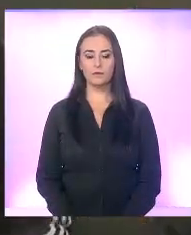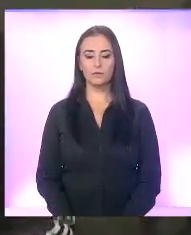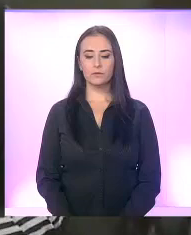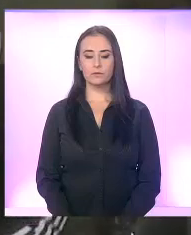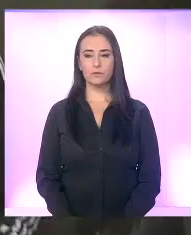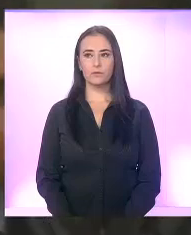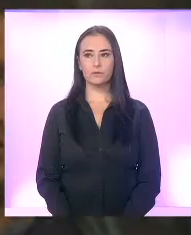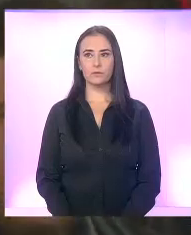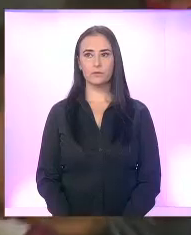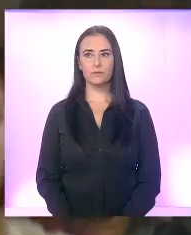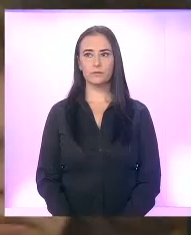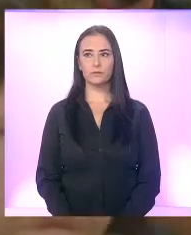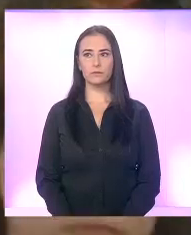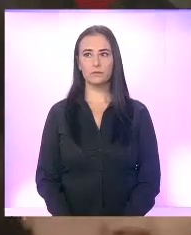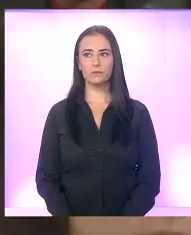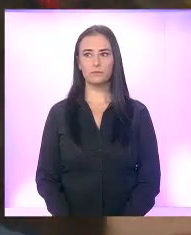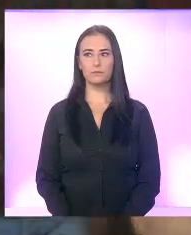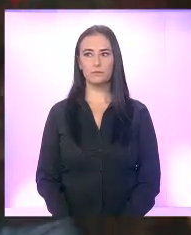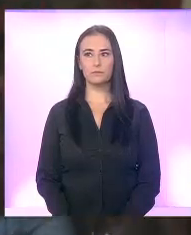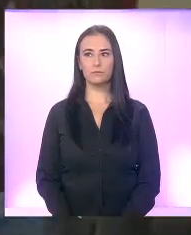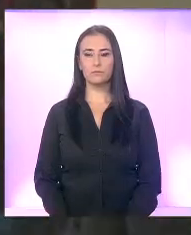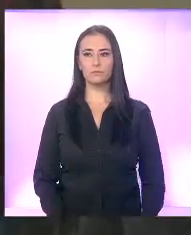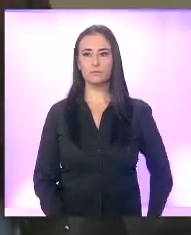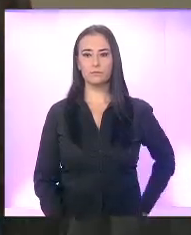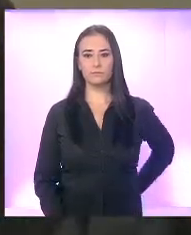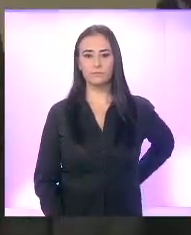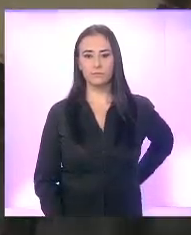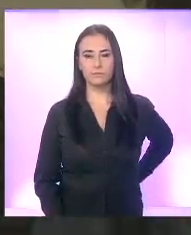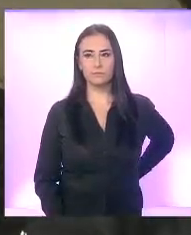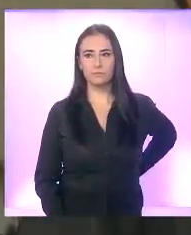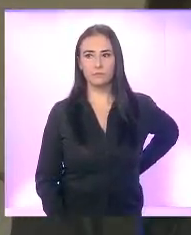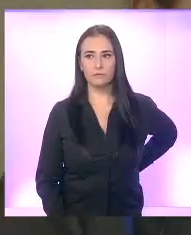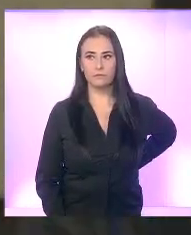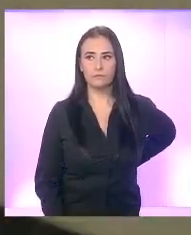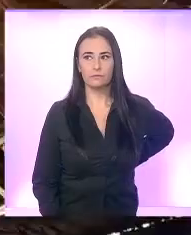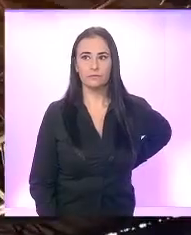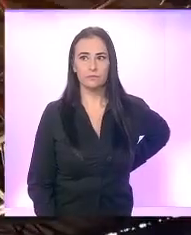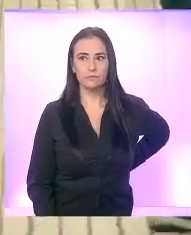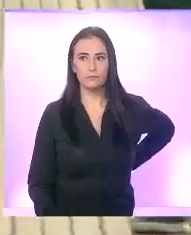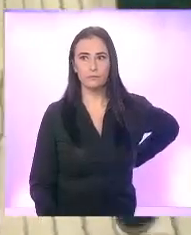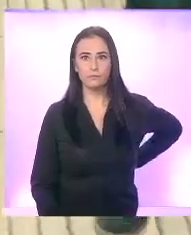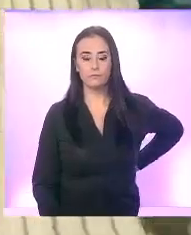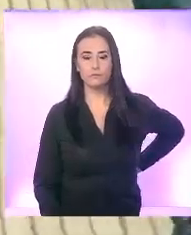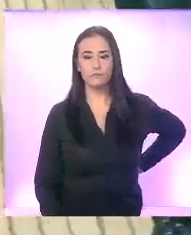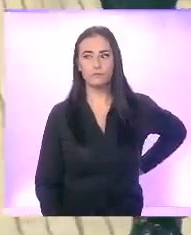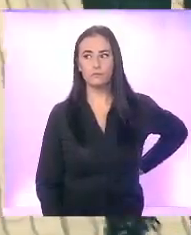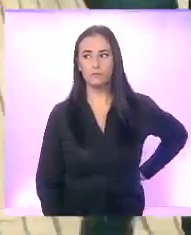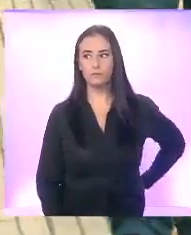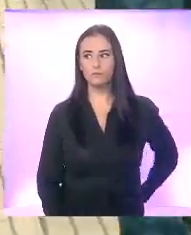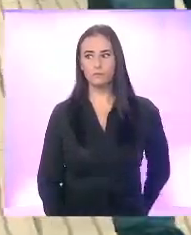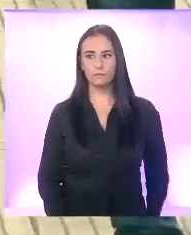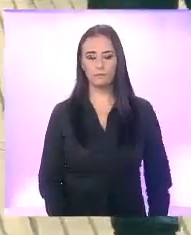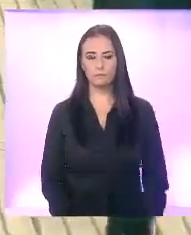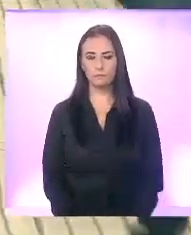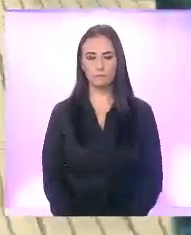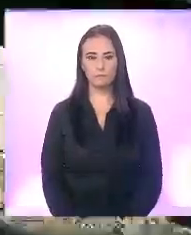gaze dăunătoare, iar transportul rutier conduce în acel clasament clasament. Este mult mai